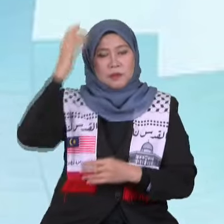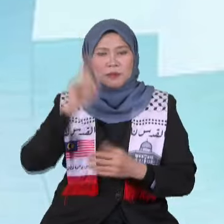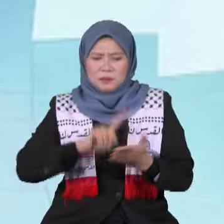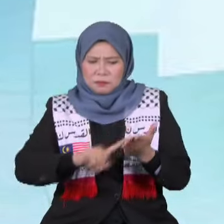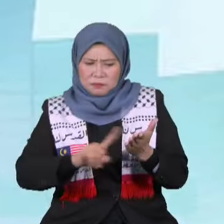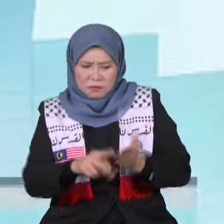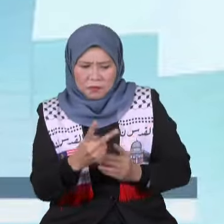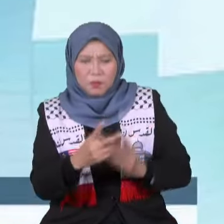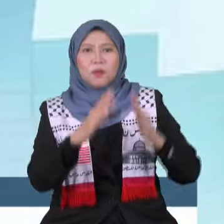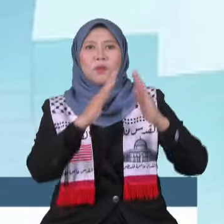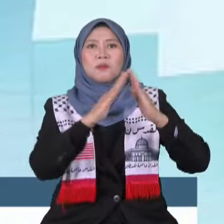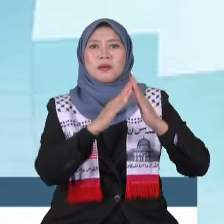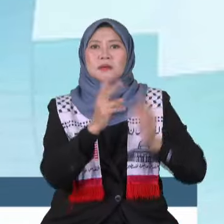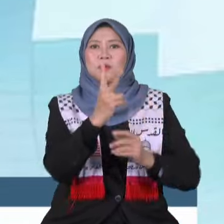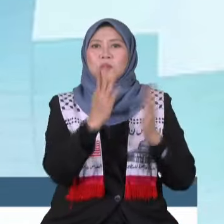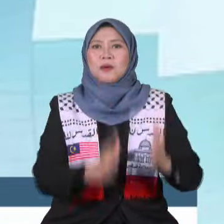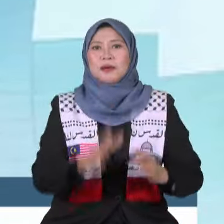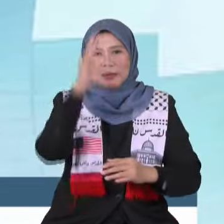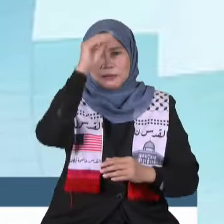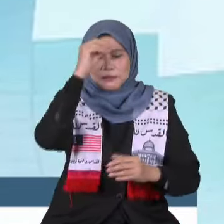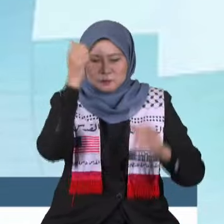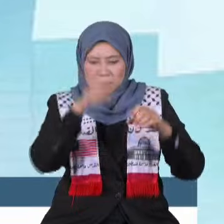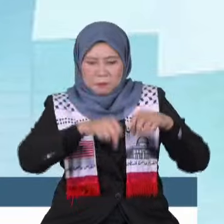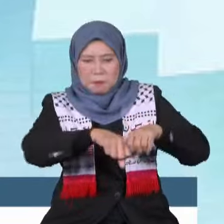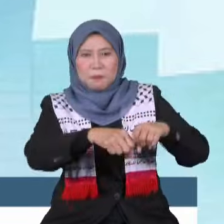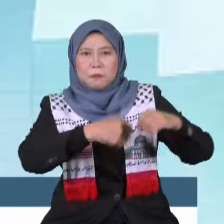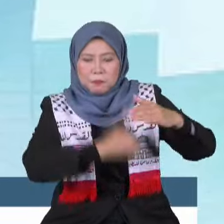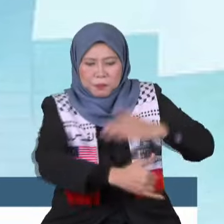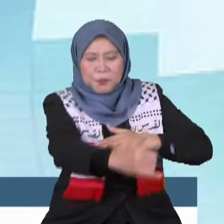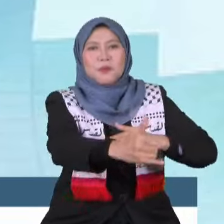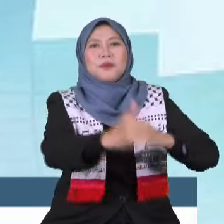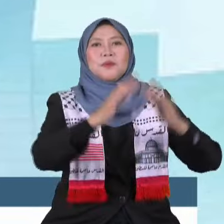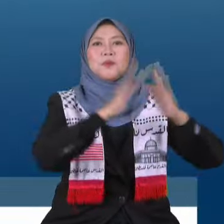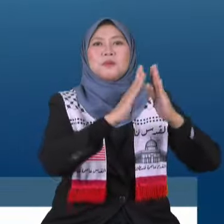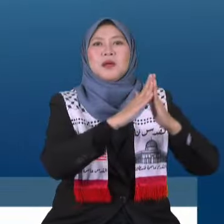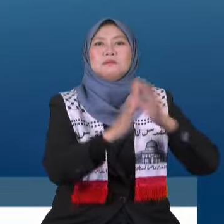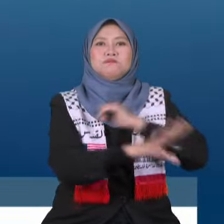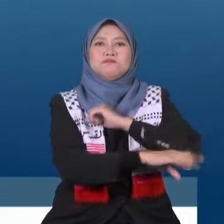Hasil siasatan mendapati dua lelaki terlibat memecah masuk rumah pemain itu.